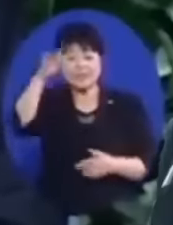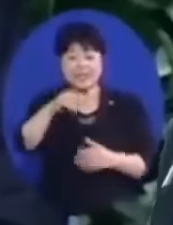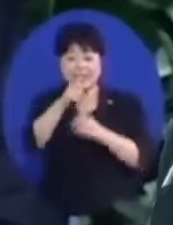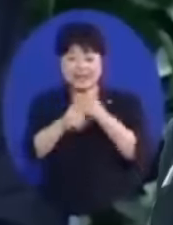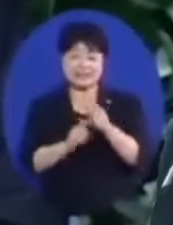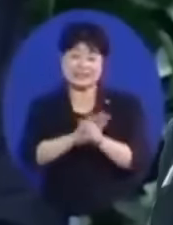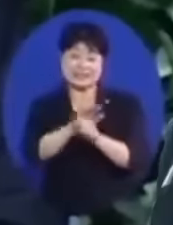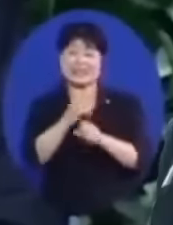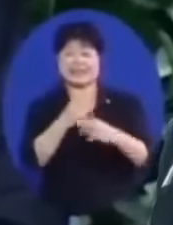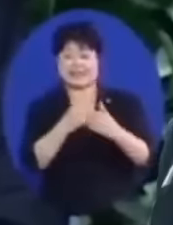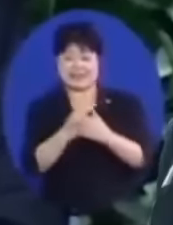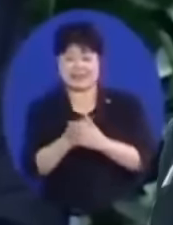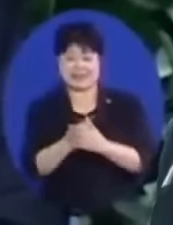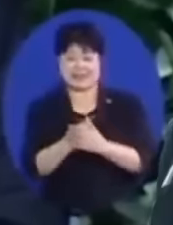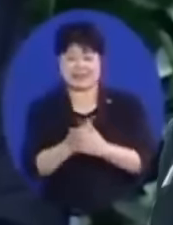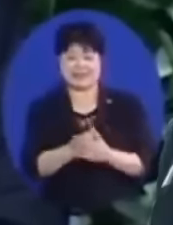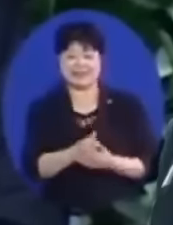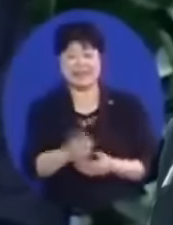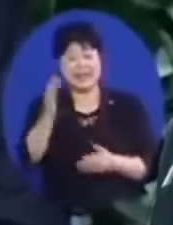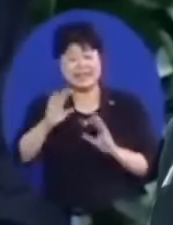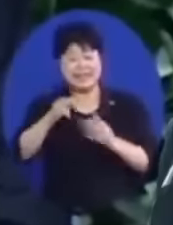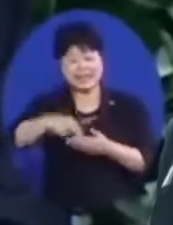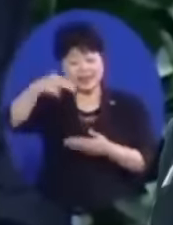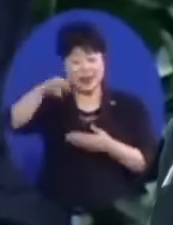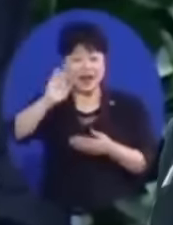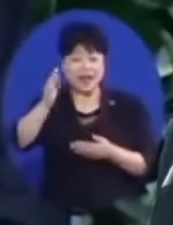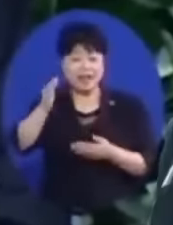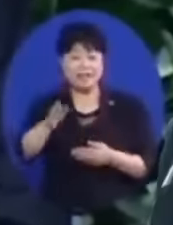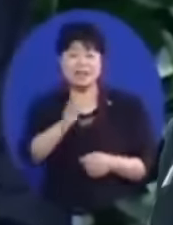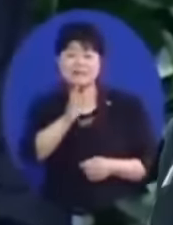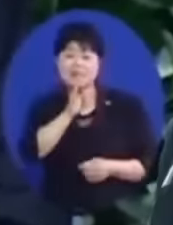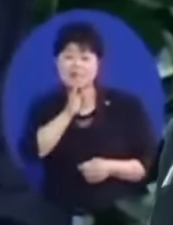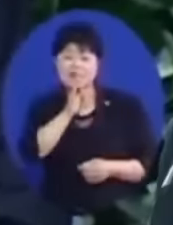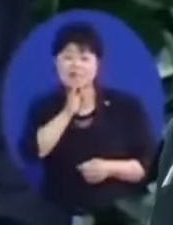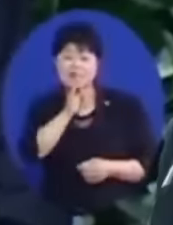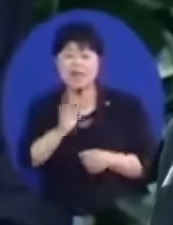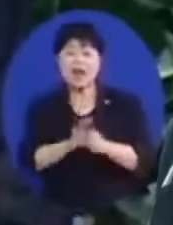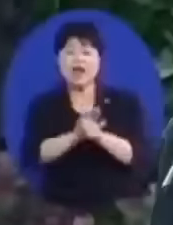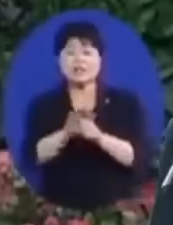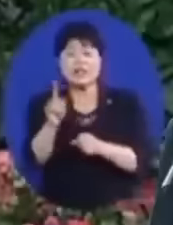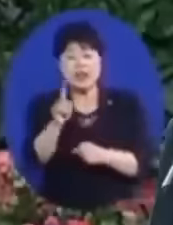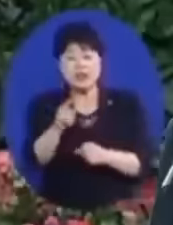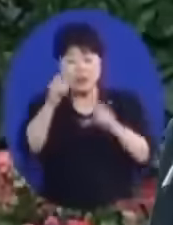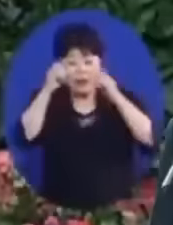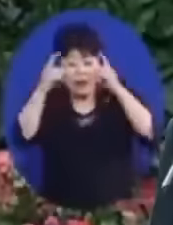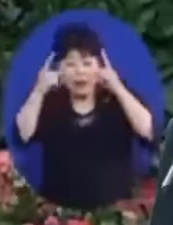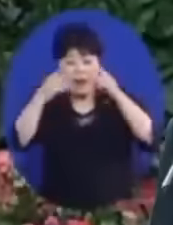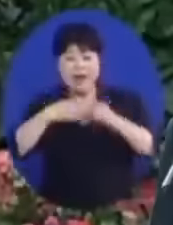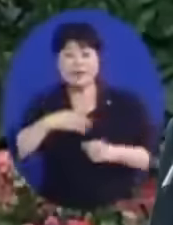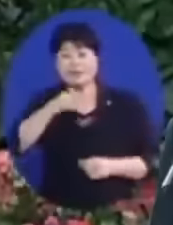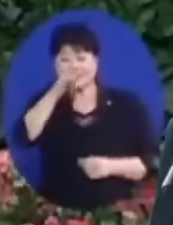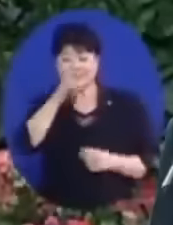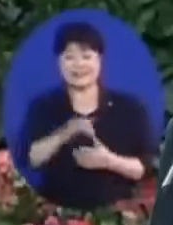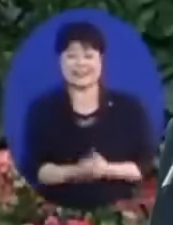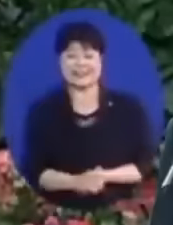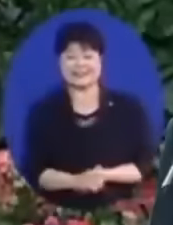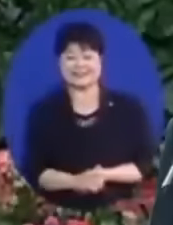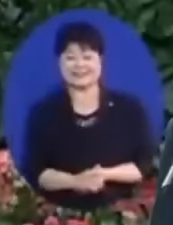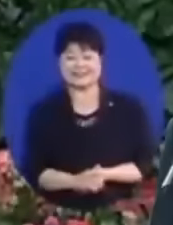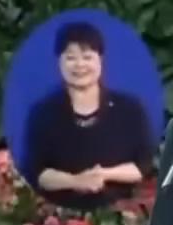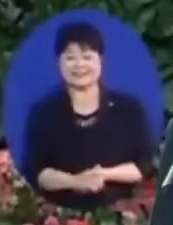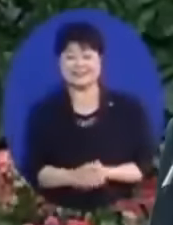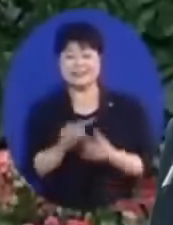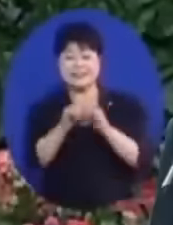하나님은 사랑이시기 때문에 우리가 천국 들어가야 진실로 사랑이 무엇인지를 깨달아 알 수가 있는 것입니다.